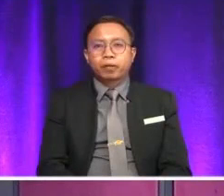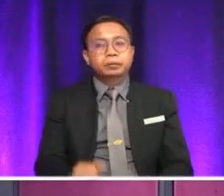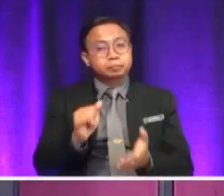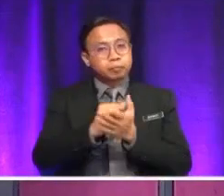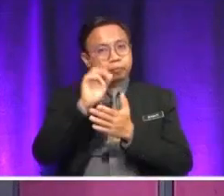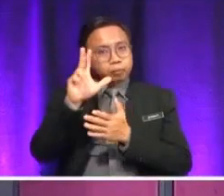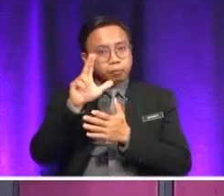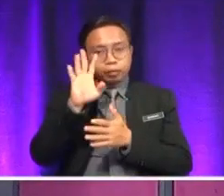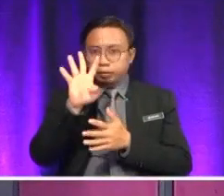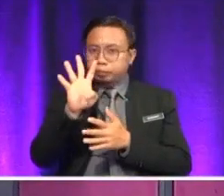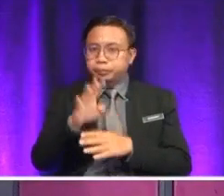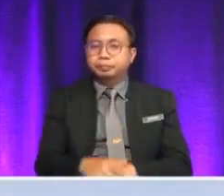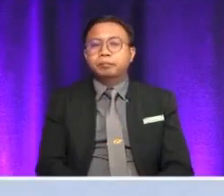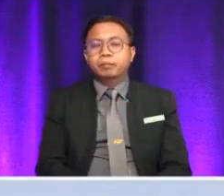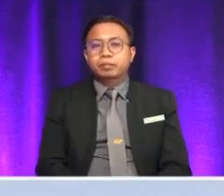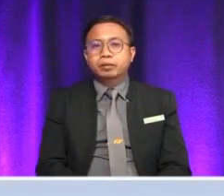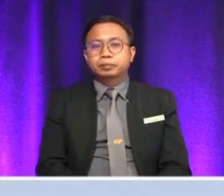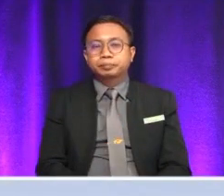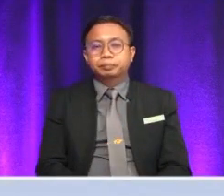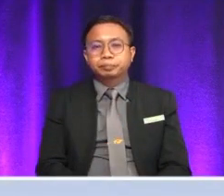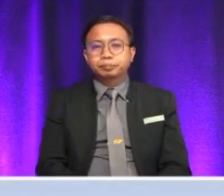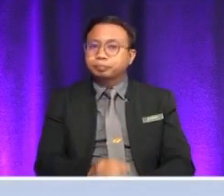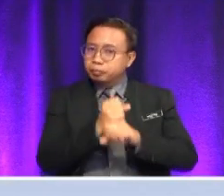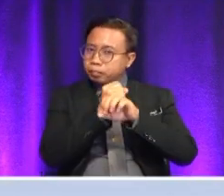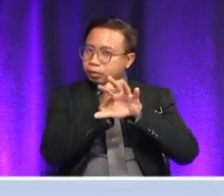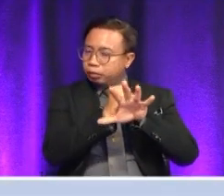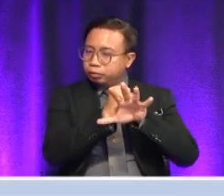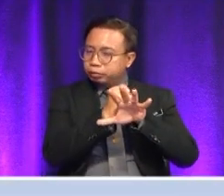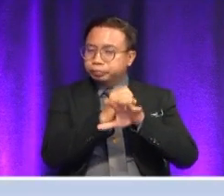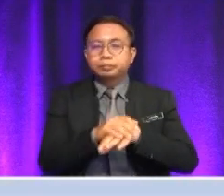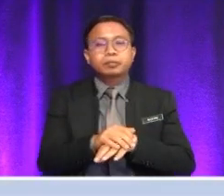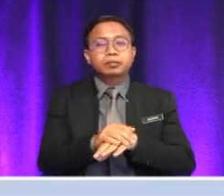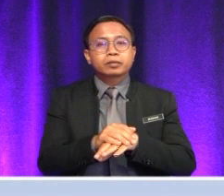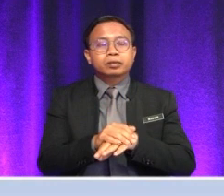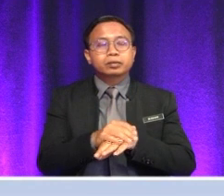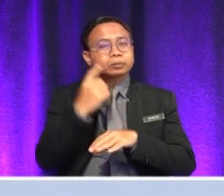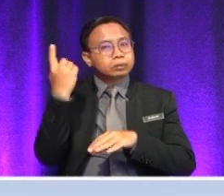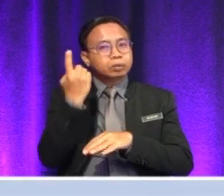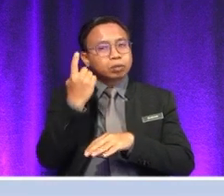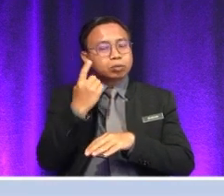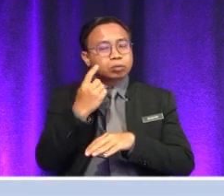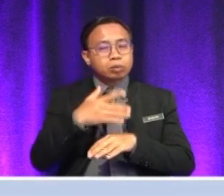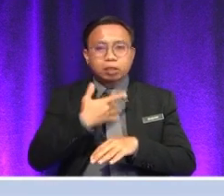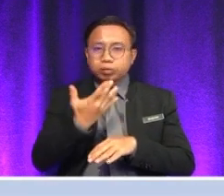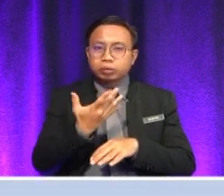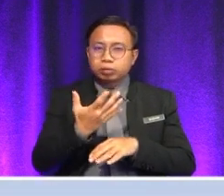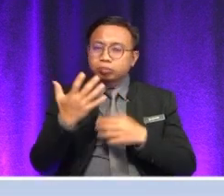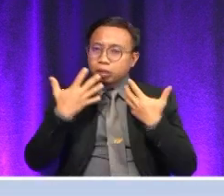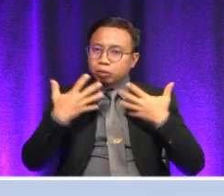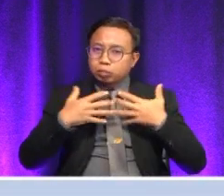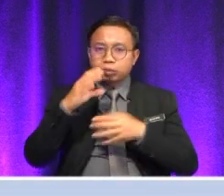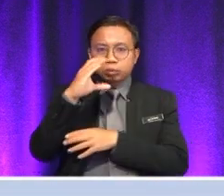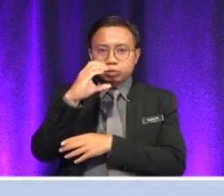Ketiga. Yang keempat, kesan dia bila orang konflik dan stres ni, dia sering berasa cemas.